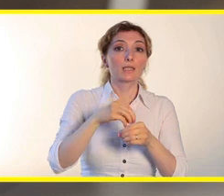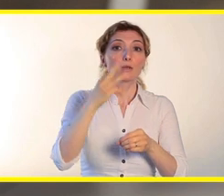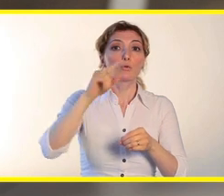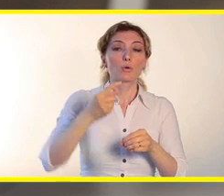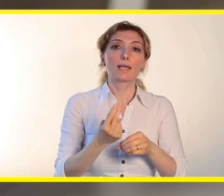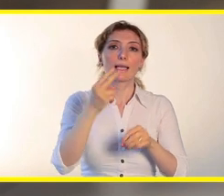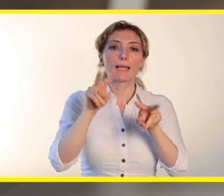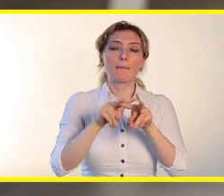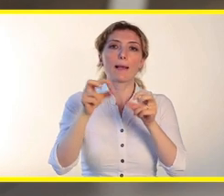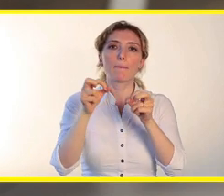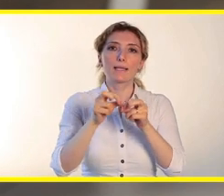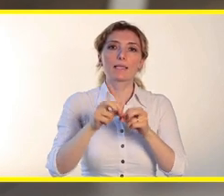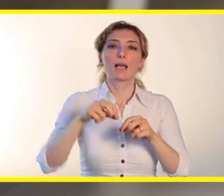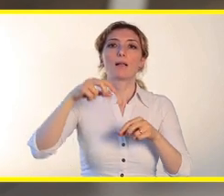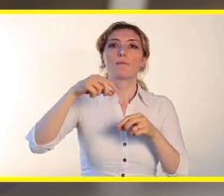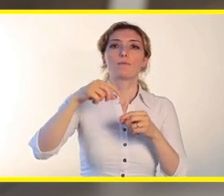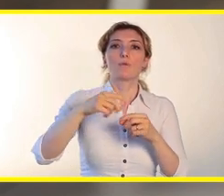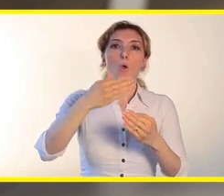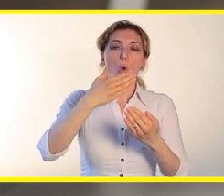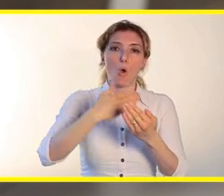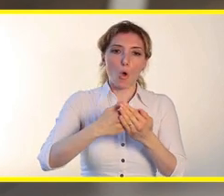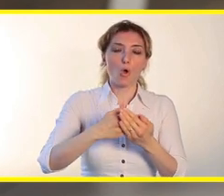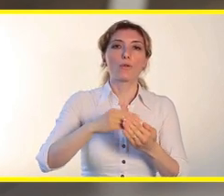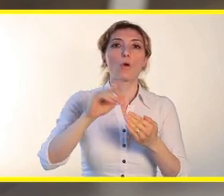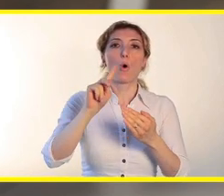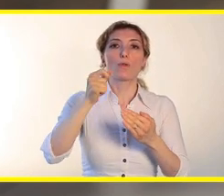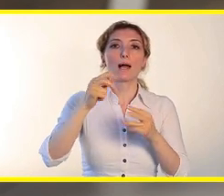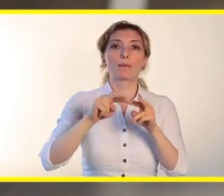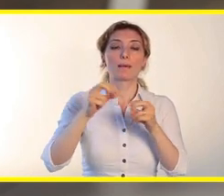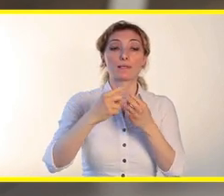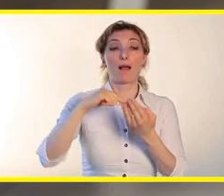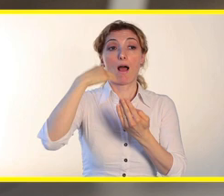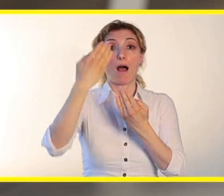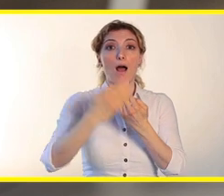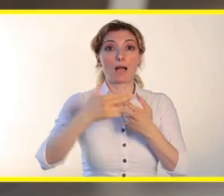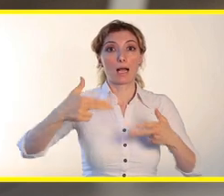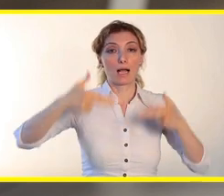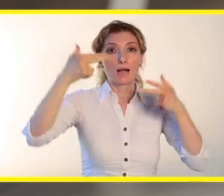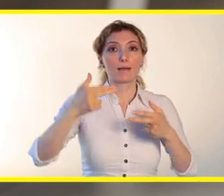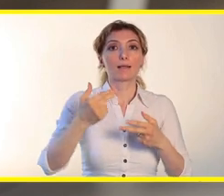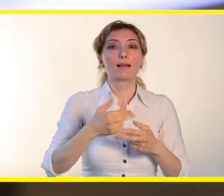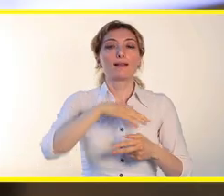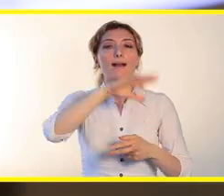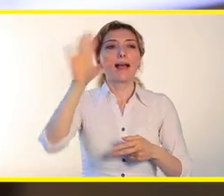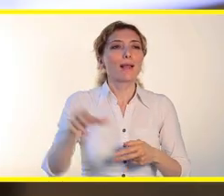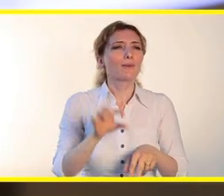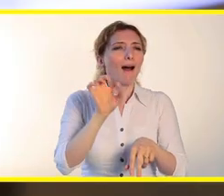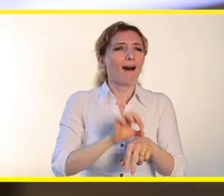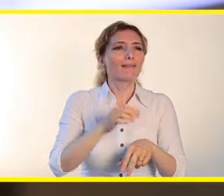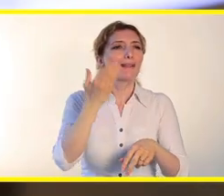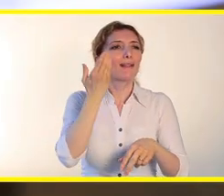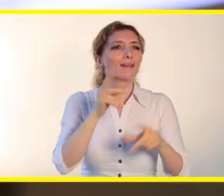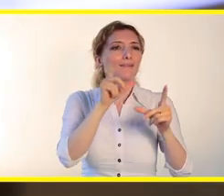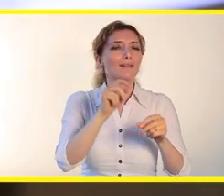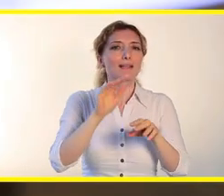3.7 megapiksel ön, 16 megapiksel arka kamerası ile en güzel anlarınızı ölümsüzleştirebilirsiniz. Galaxy Note